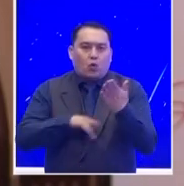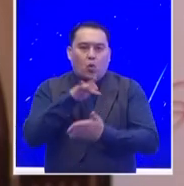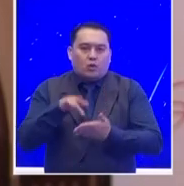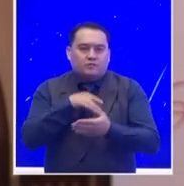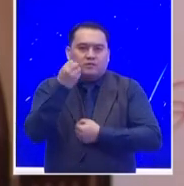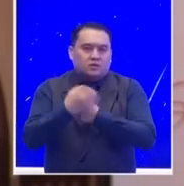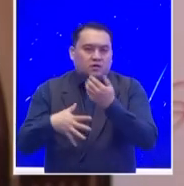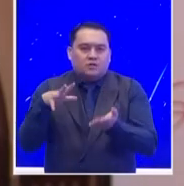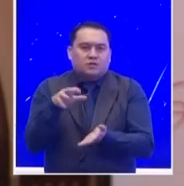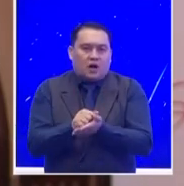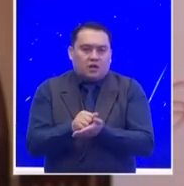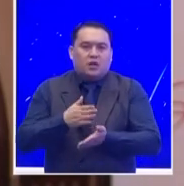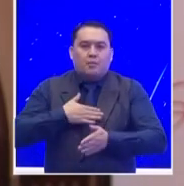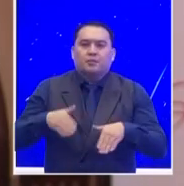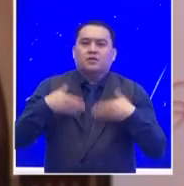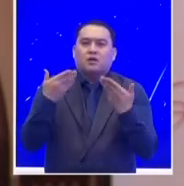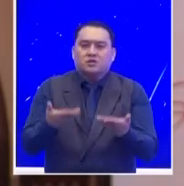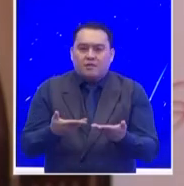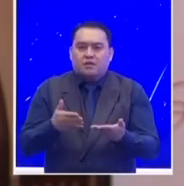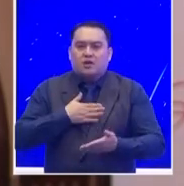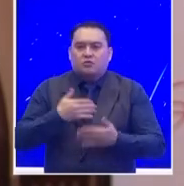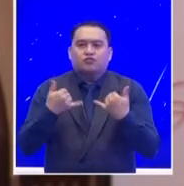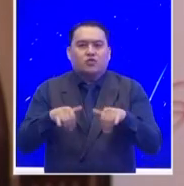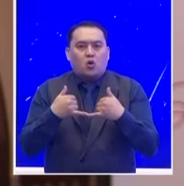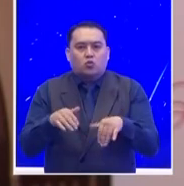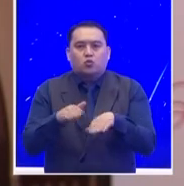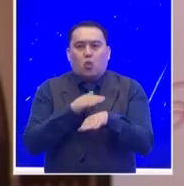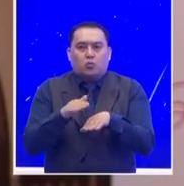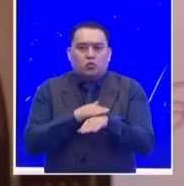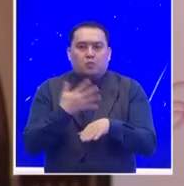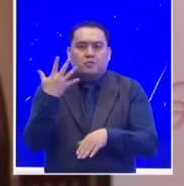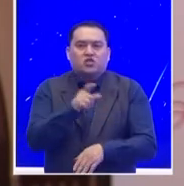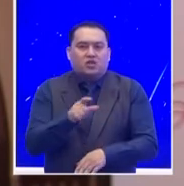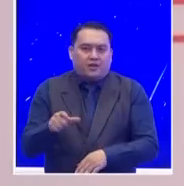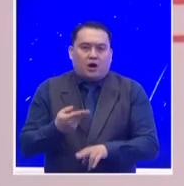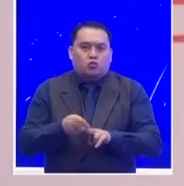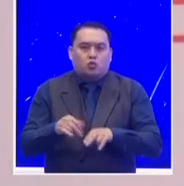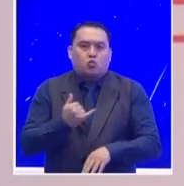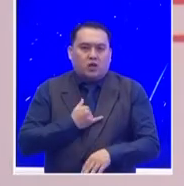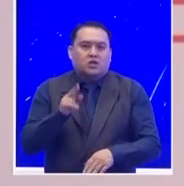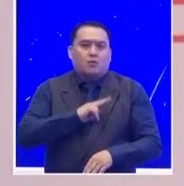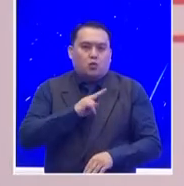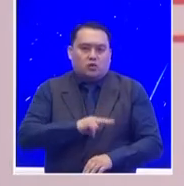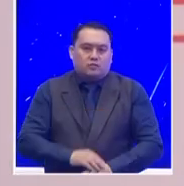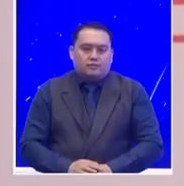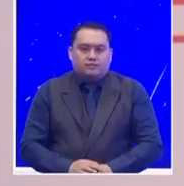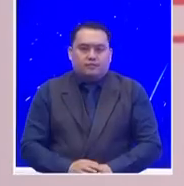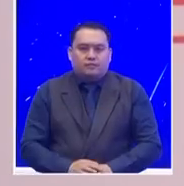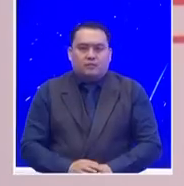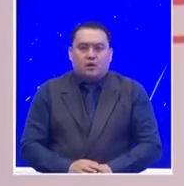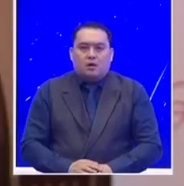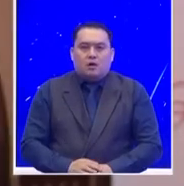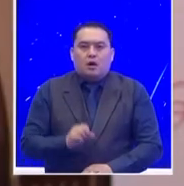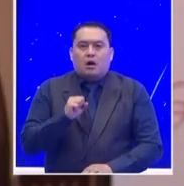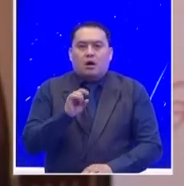центром занятости. Они нам предоставили вот в нашу столовую благотворительную 5 человек, которые у нас работают. По Арабским Эмиратам у